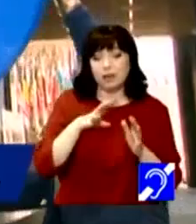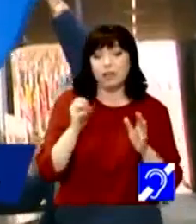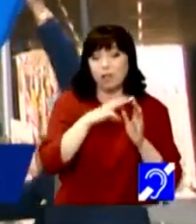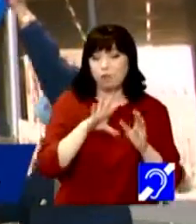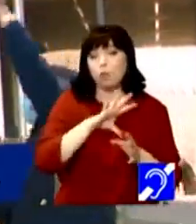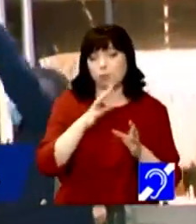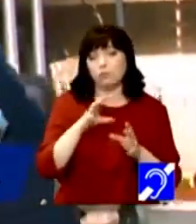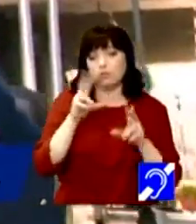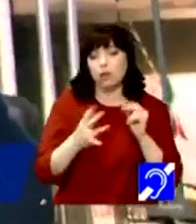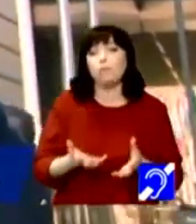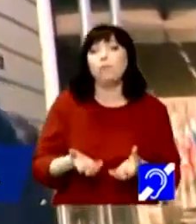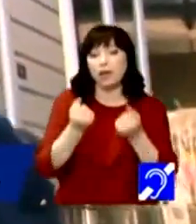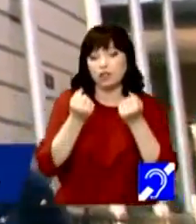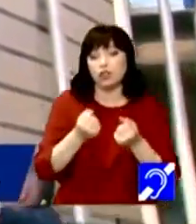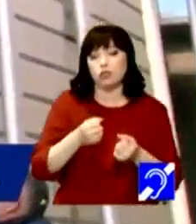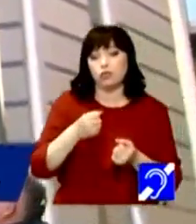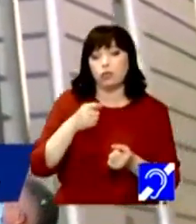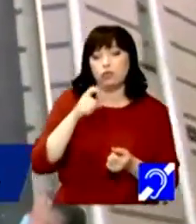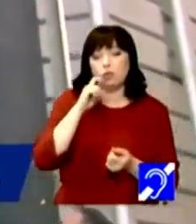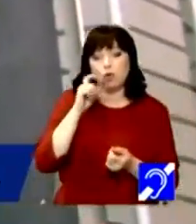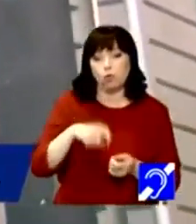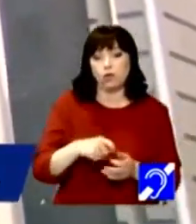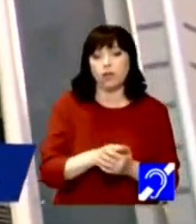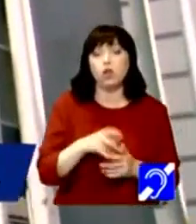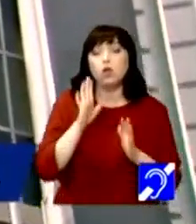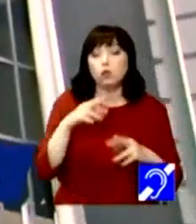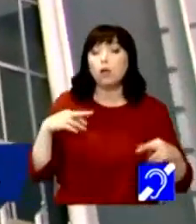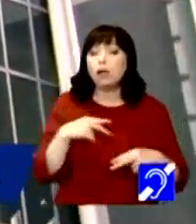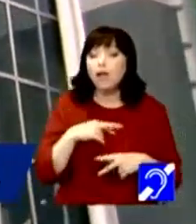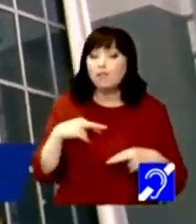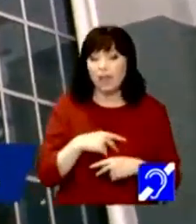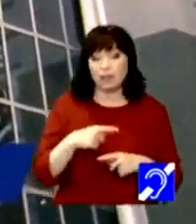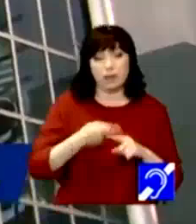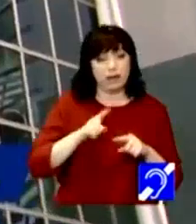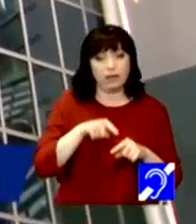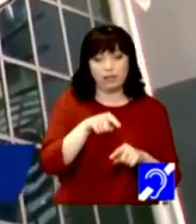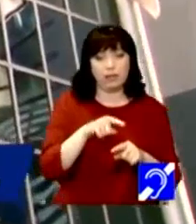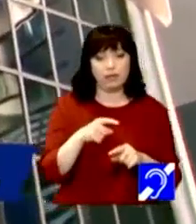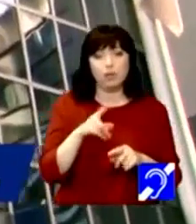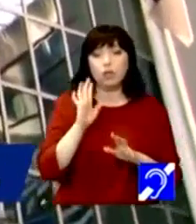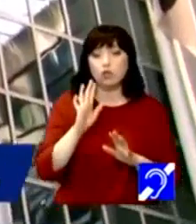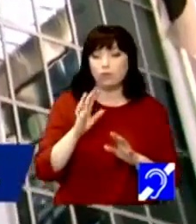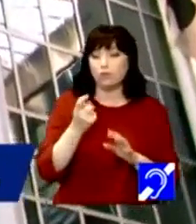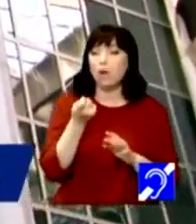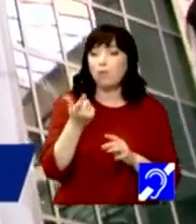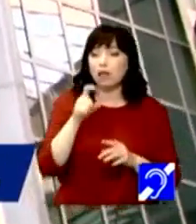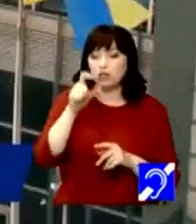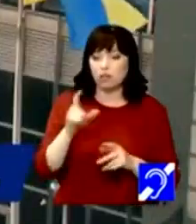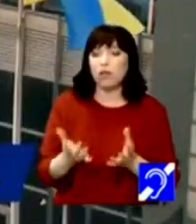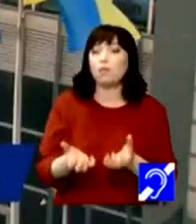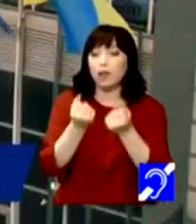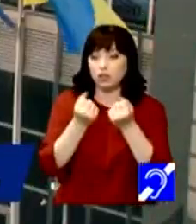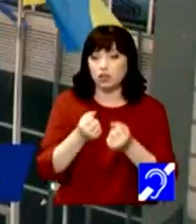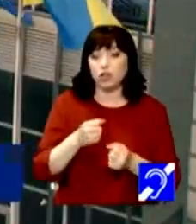blocul comunitar e susținută de peste 50% din populație. Doar în Ungaria această idee e susținută de 47% dintre